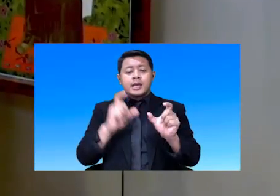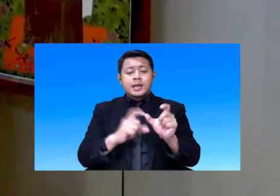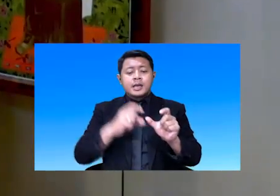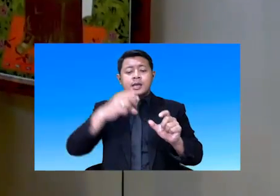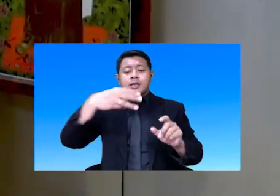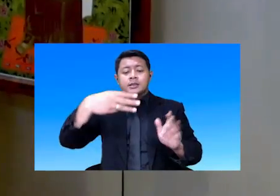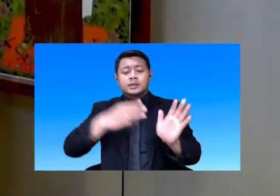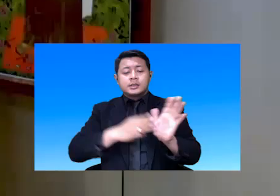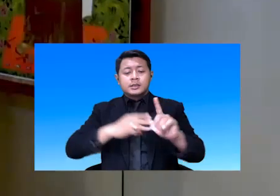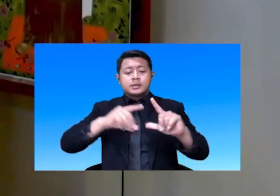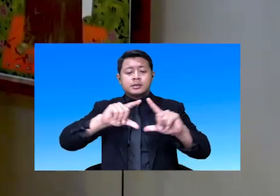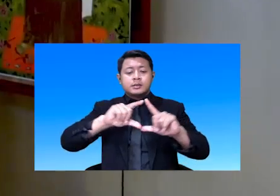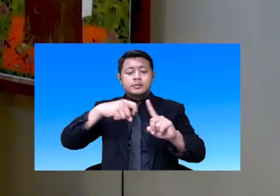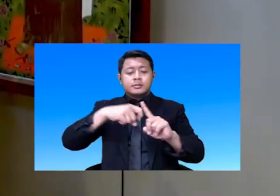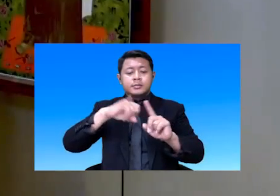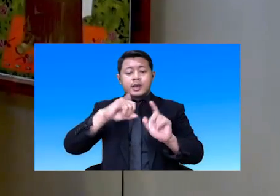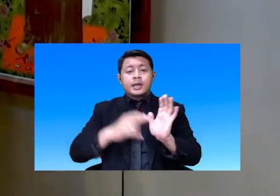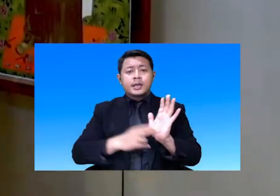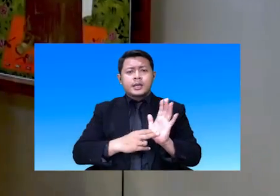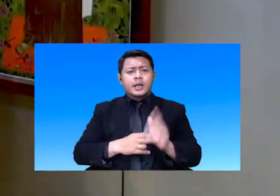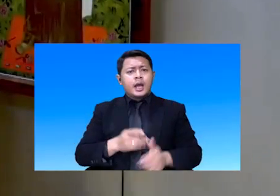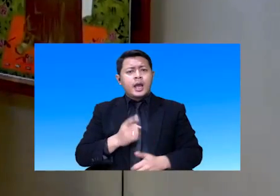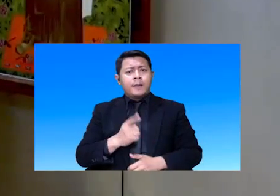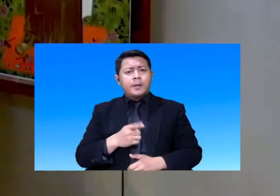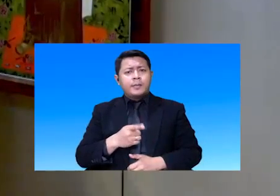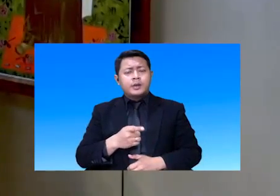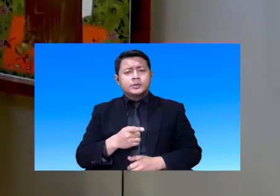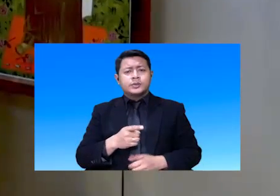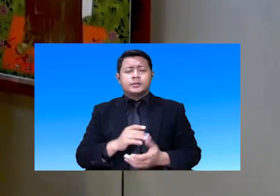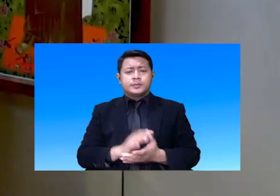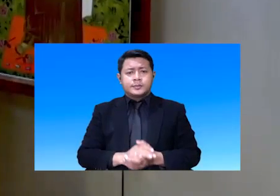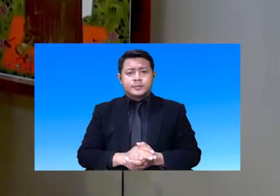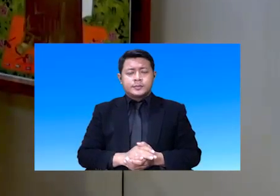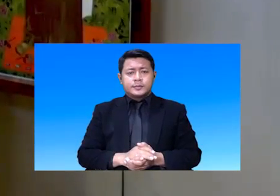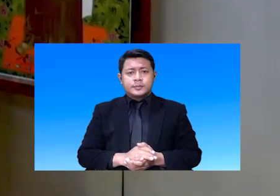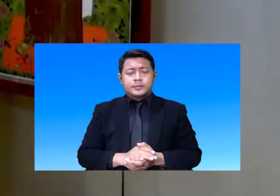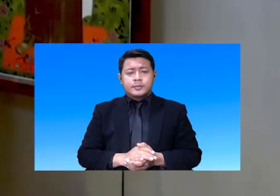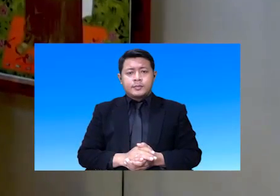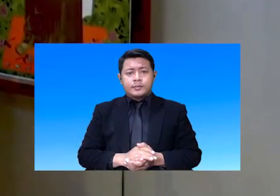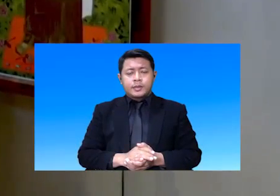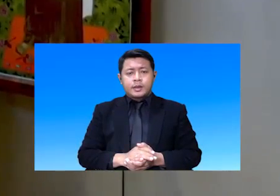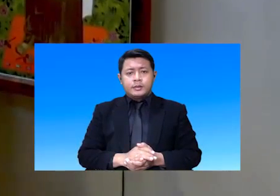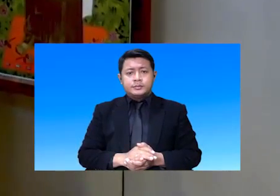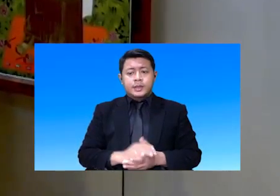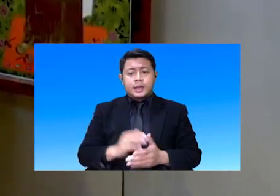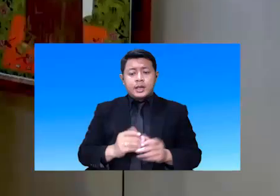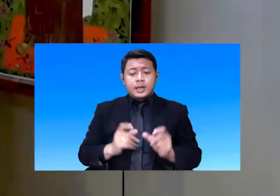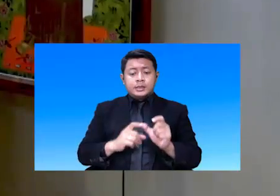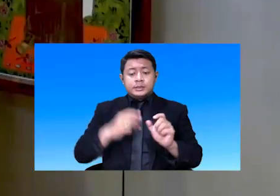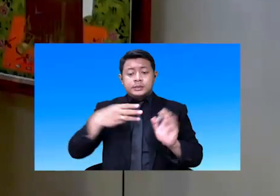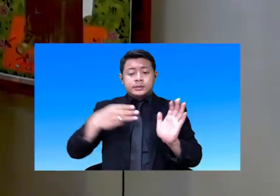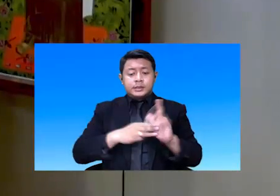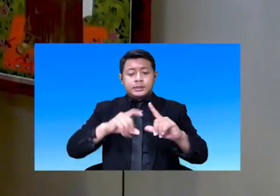sebenarnya semakin inilah yang justru membuat kita bisa menjadi berkat. Karena di dalam kata